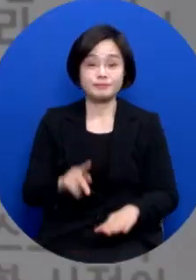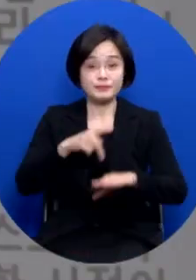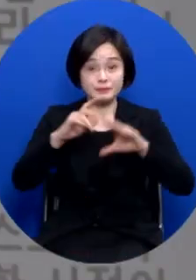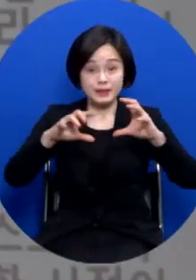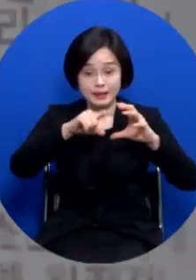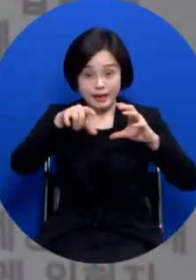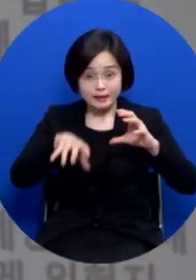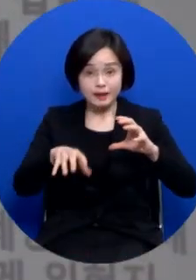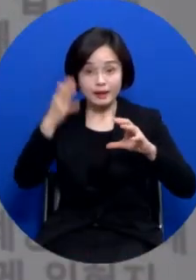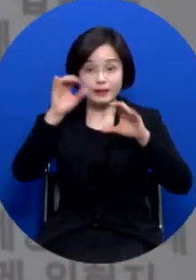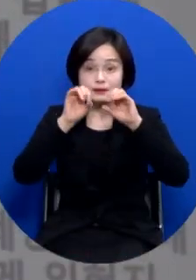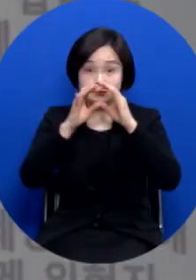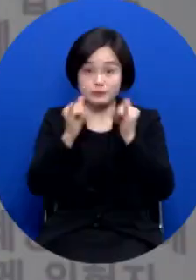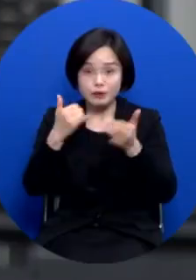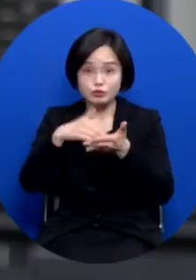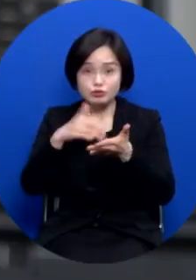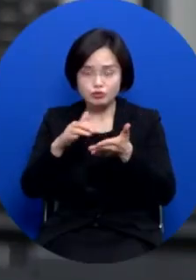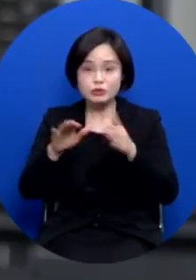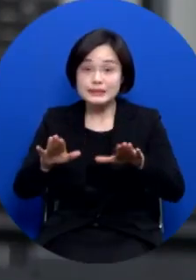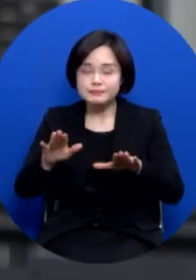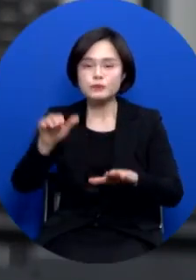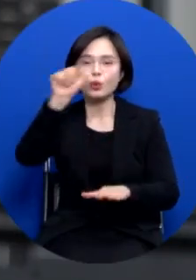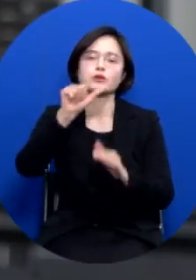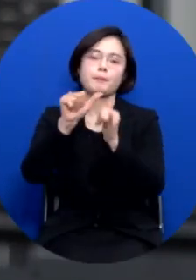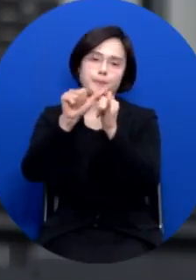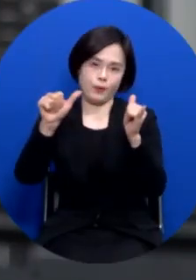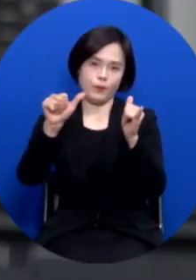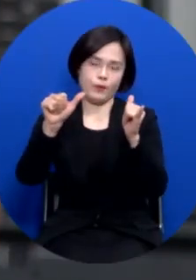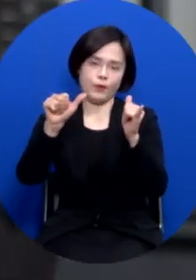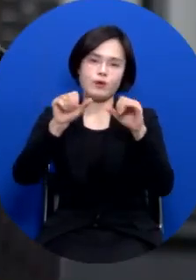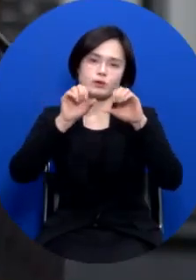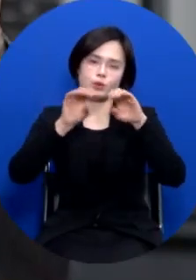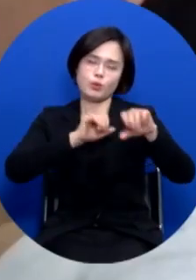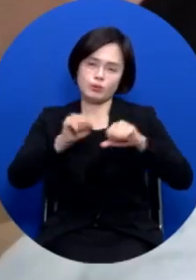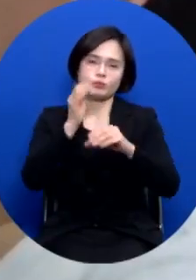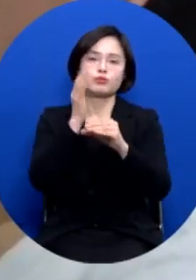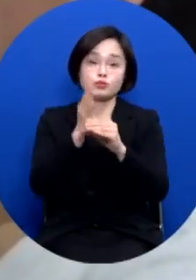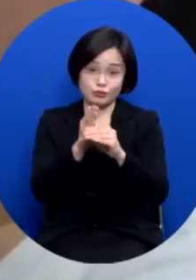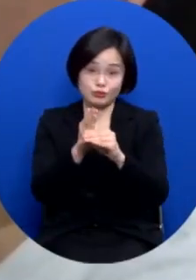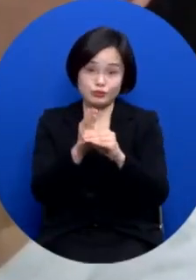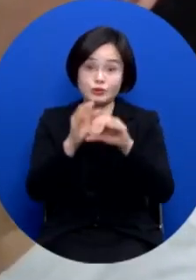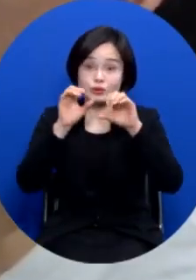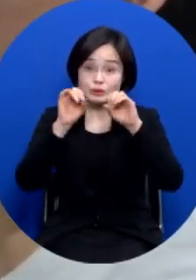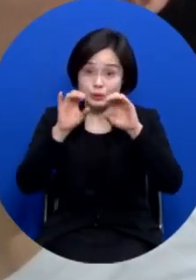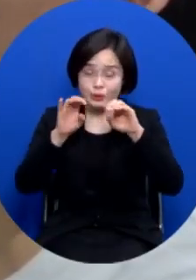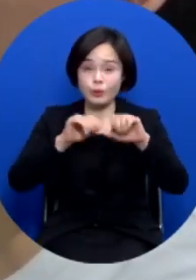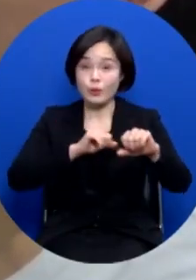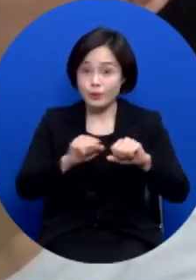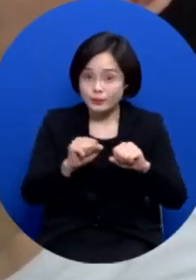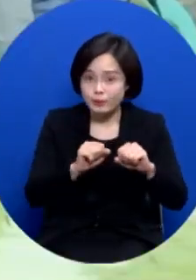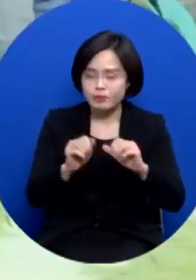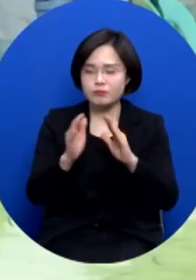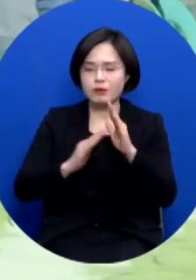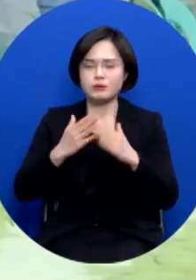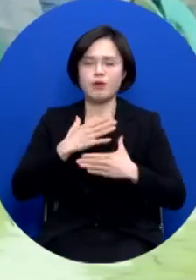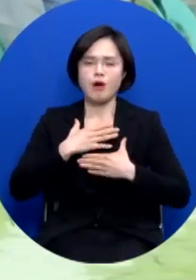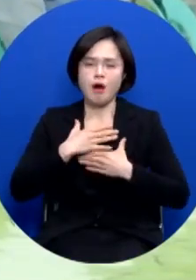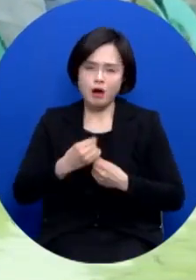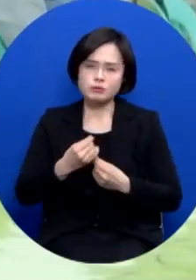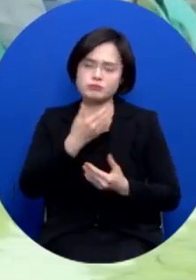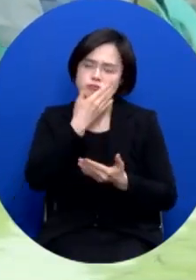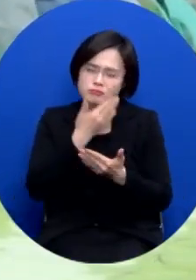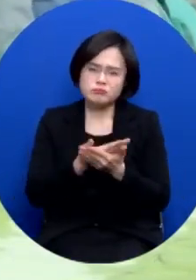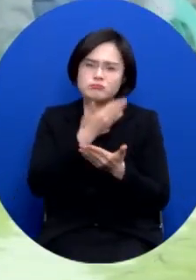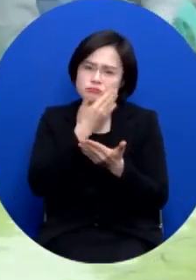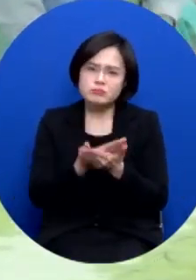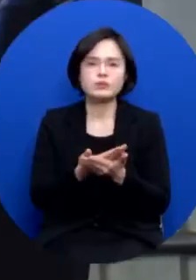5천여 명의 한인 선교사가 선교 활동을 펼치고 있습니다. 이에 선교사의 대외 활동과 가정의 안전에 여러 주의가 요구되고